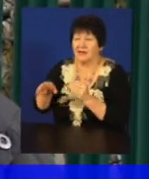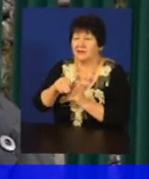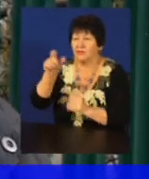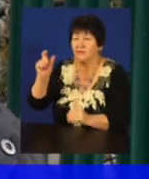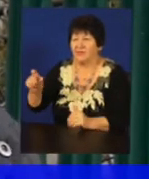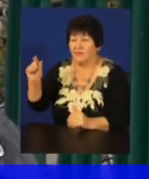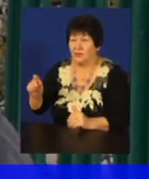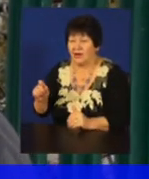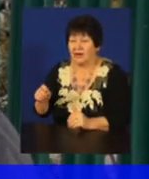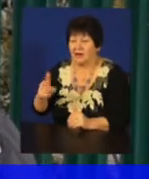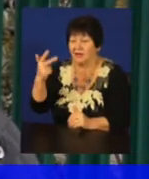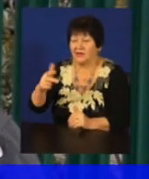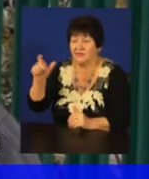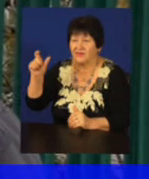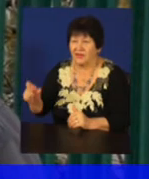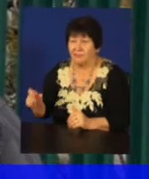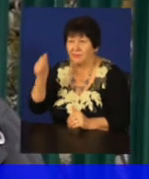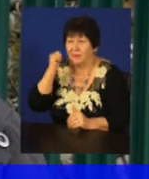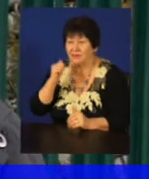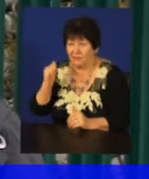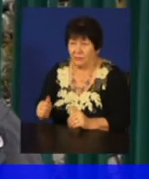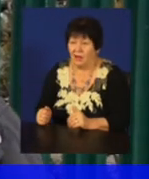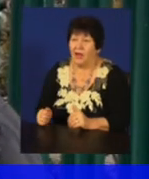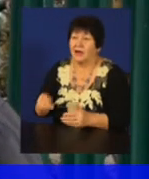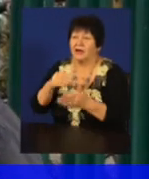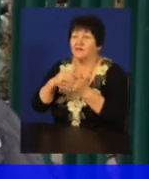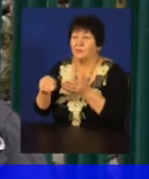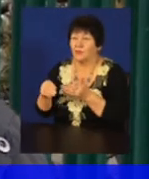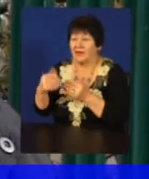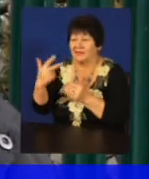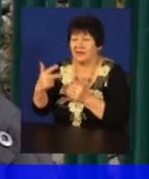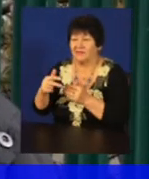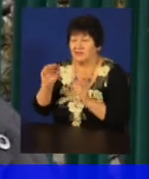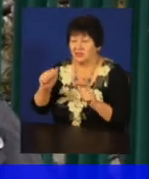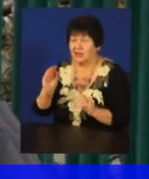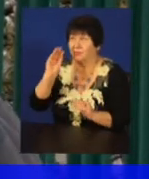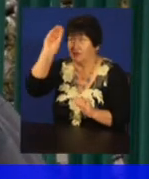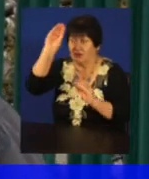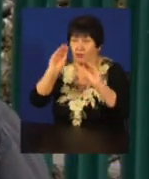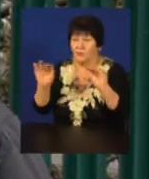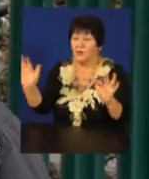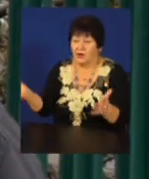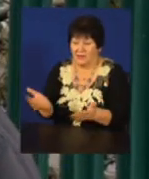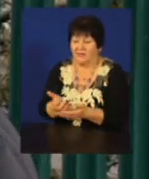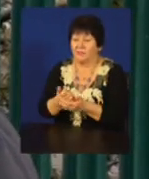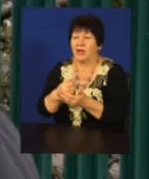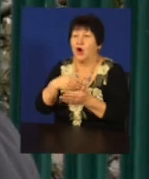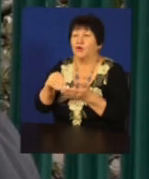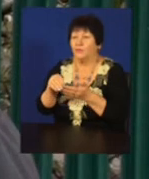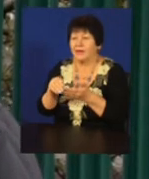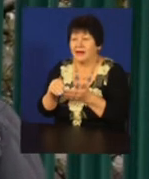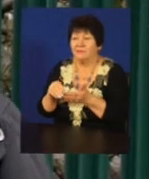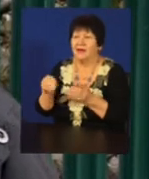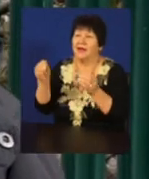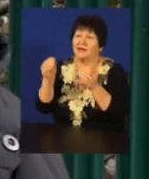30 de bătrâni, care trebuie să le punem 20 de detectoare sub procurat. Și după aceea le instalăm pe acestea, să mai luăm încă 10 și să le instalăm la toți 30 și